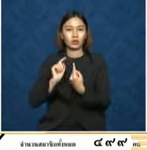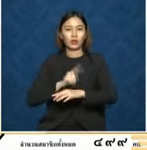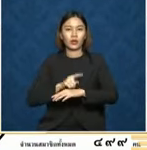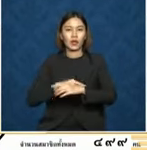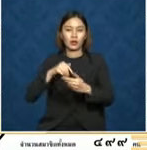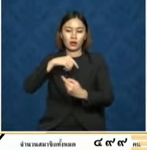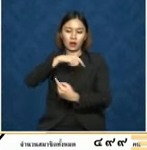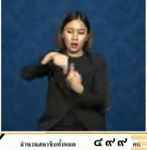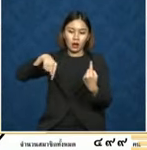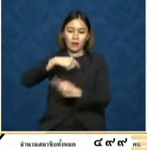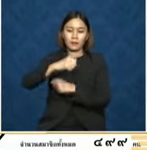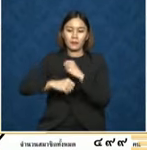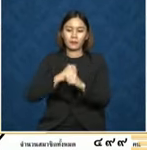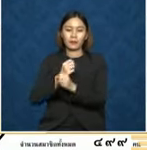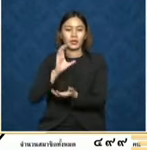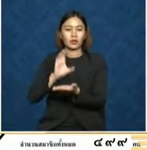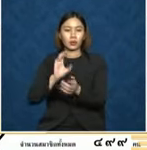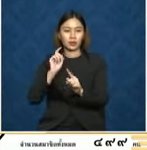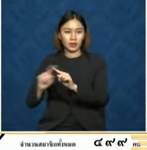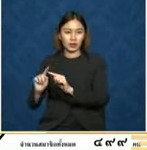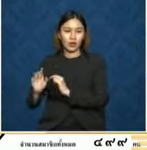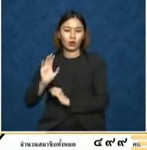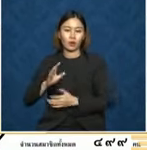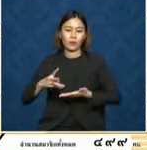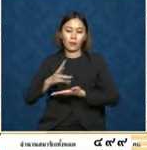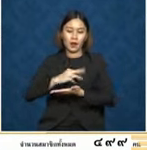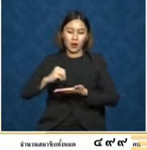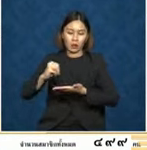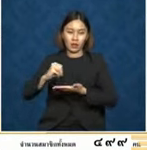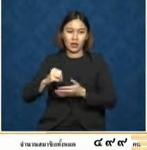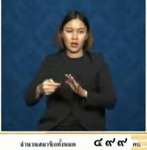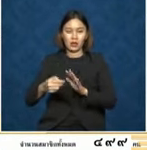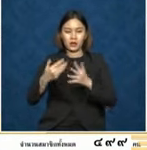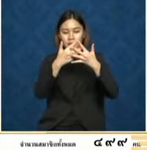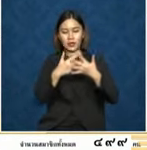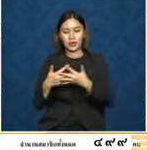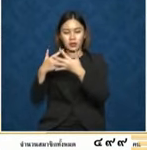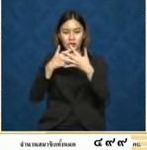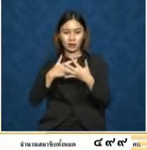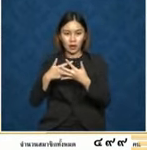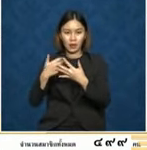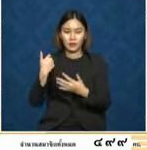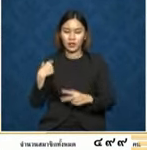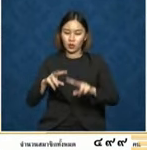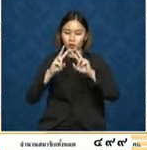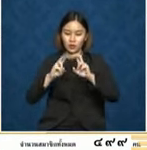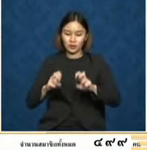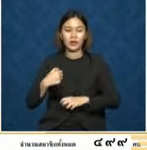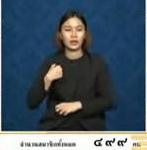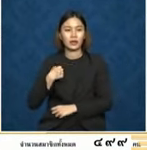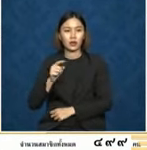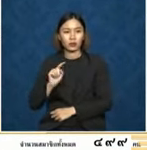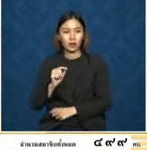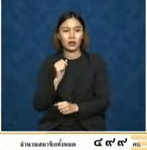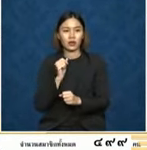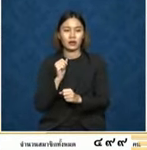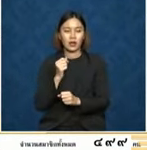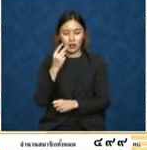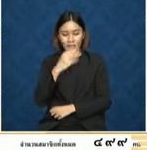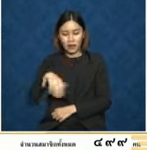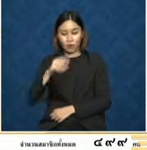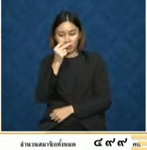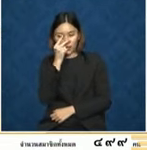อบปีงบประมาณต่างๆนะครับของมหาวิทยาลัยเพนซิลเวเนียนะครับสหรัฐอเมริกาได้วิจัยซึ่งเราอาจจะทำให้เราได้ม